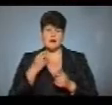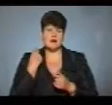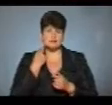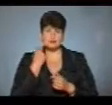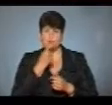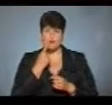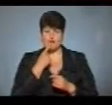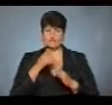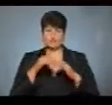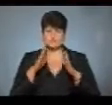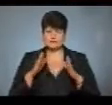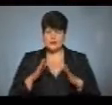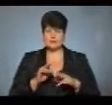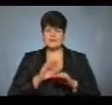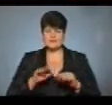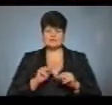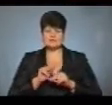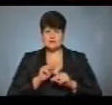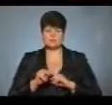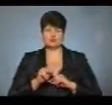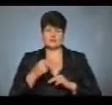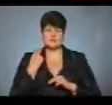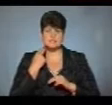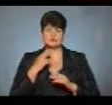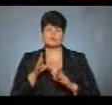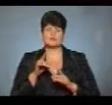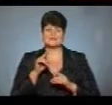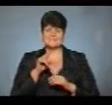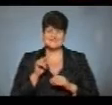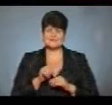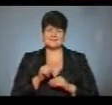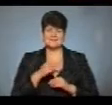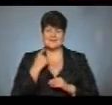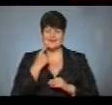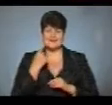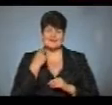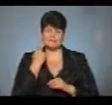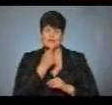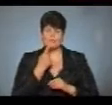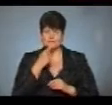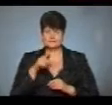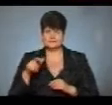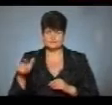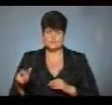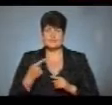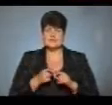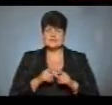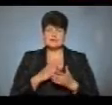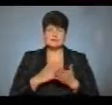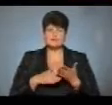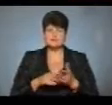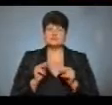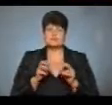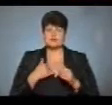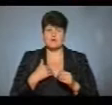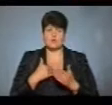в Тернополі. Діти вивчатимуть англійську з носіями мови. Це волонтерство. Це те, чим я хочу займатися. Я думаю,